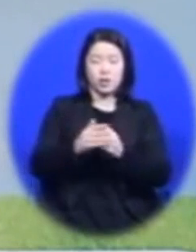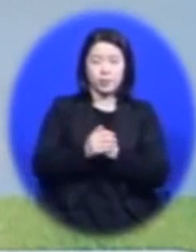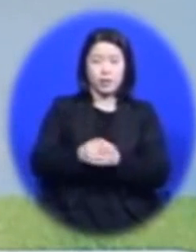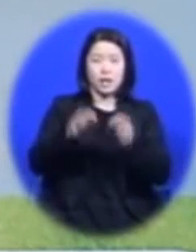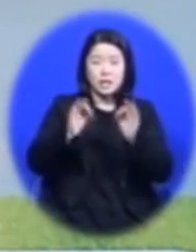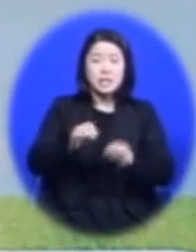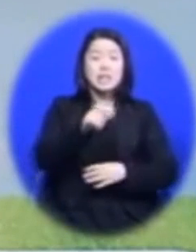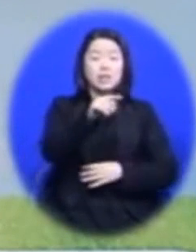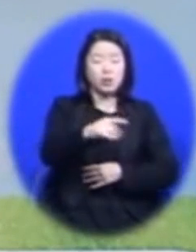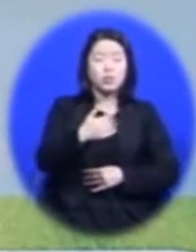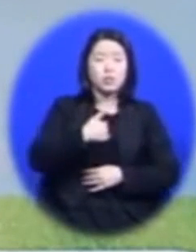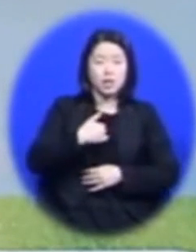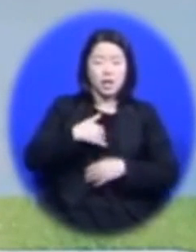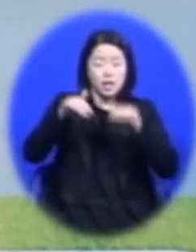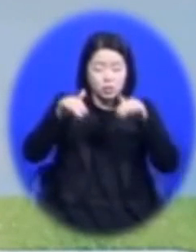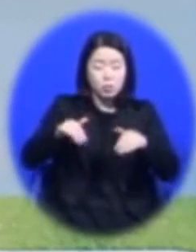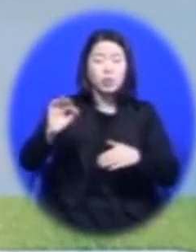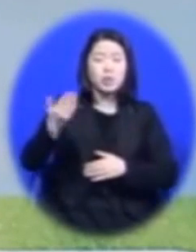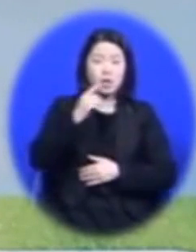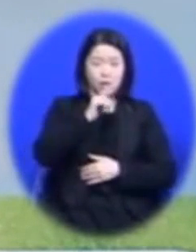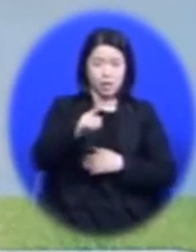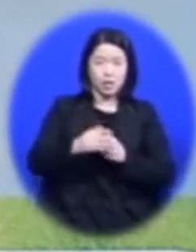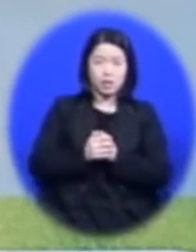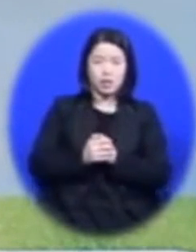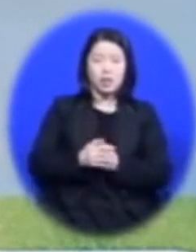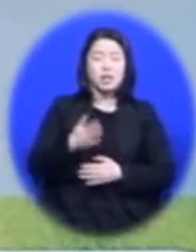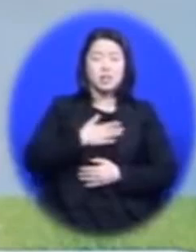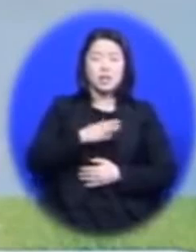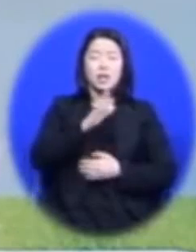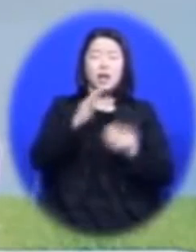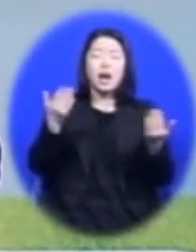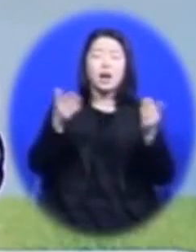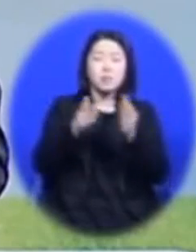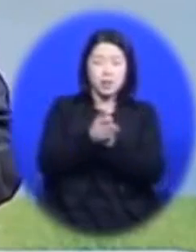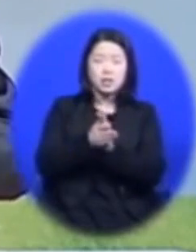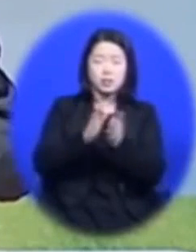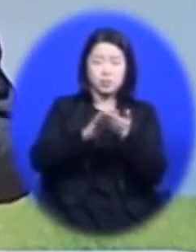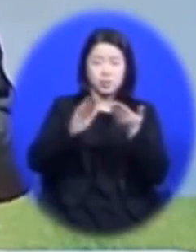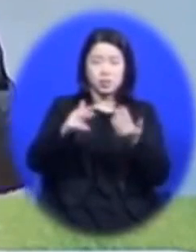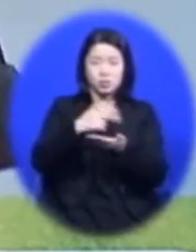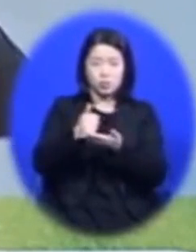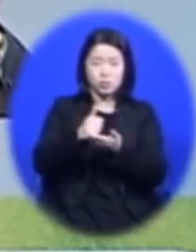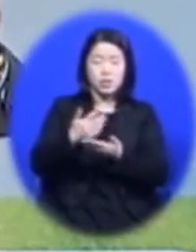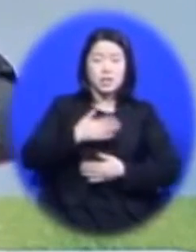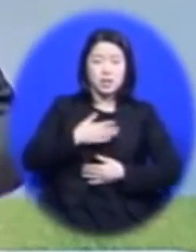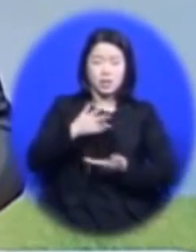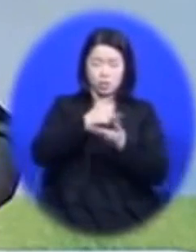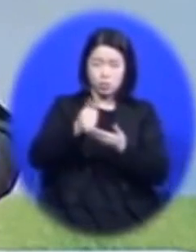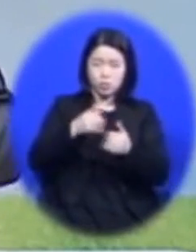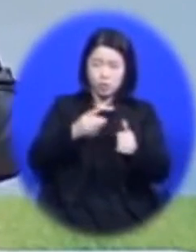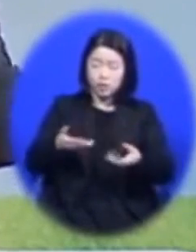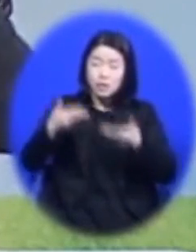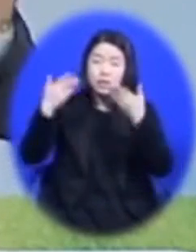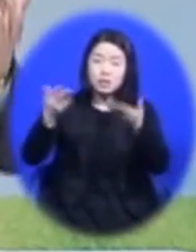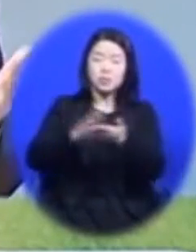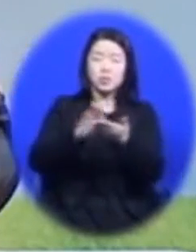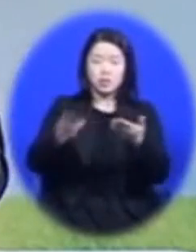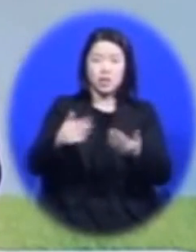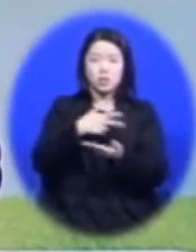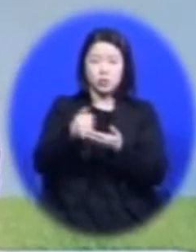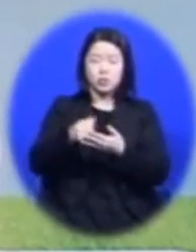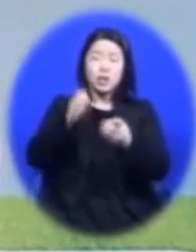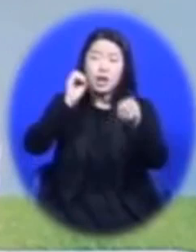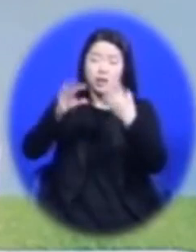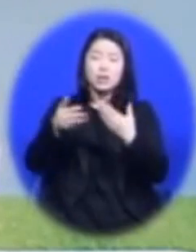이제 너는 내 종이 되라 제가 아멘입니다 주님 제가 이제는 저를 주님께 드립니다 그렇게 주님께